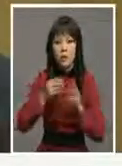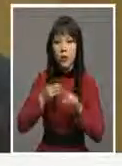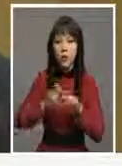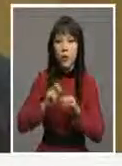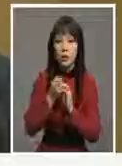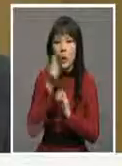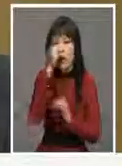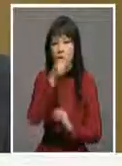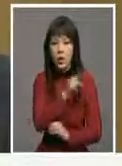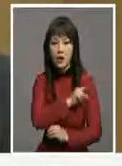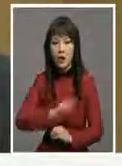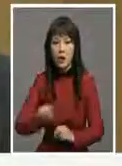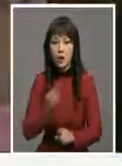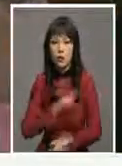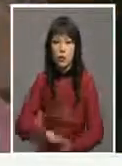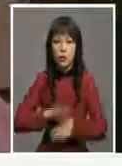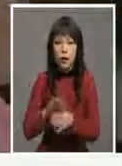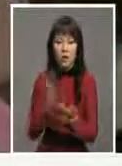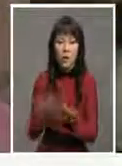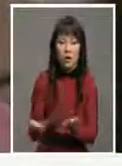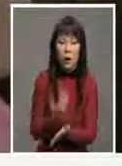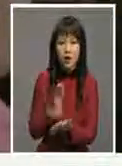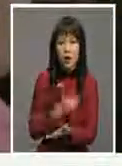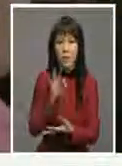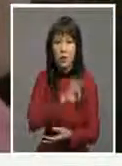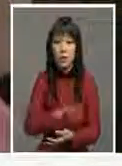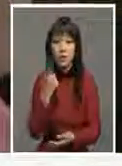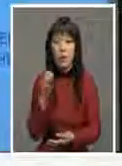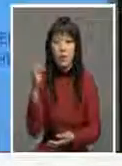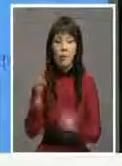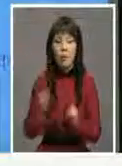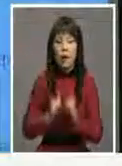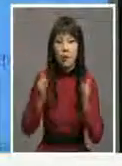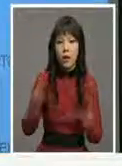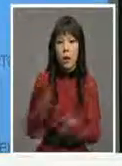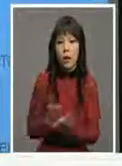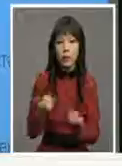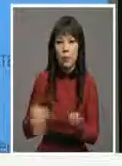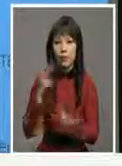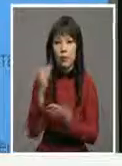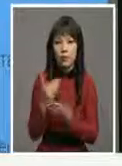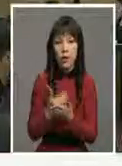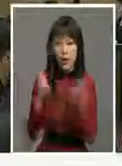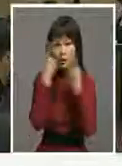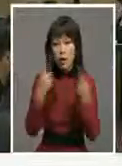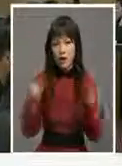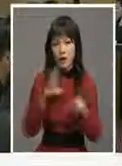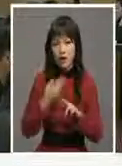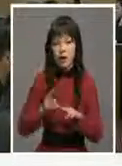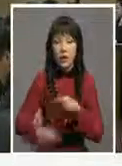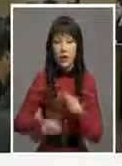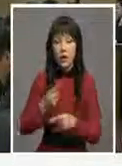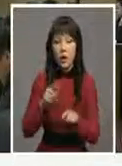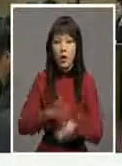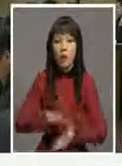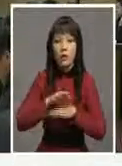қорытты. Мәселен, табысты өткен жылдан көбірек түсірдік. Пайда 100% артық, дейді ведомство басшылары. Кеденшілердің келер жылға көздеген